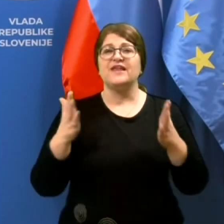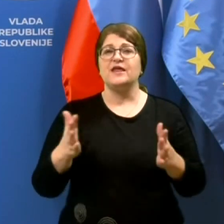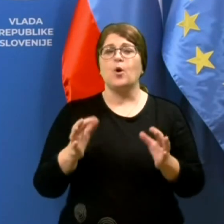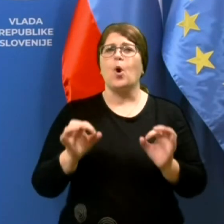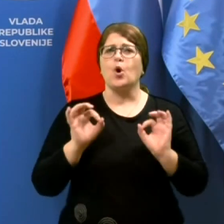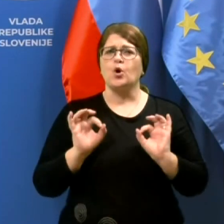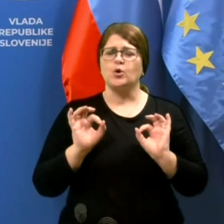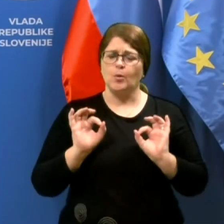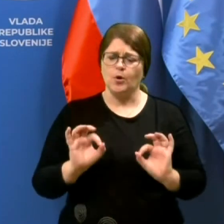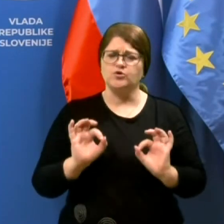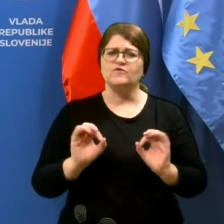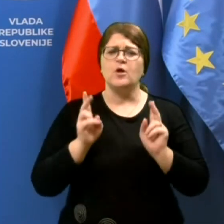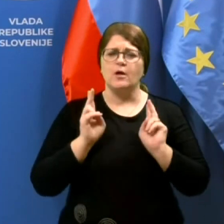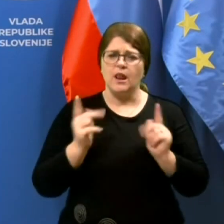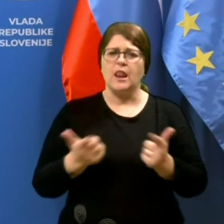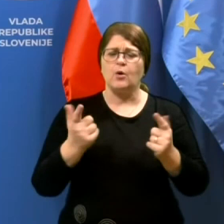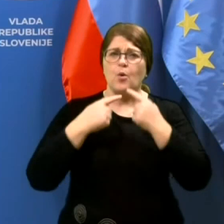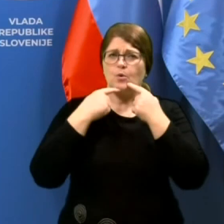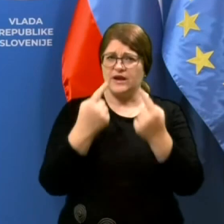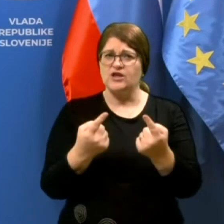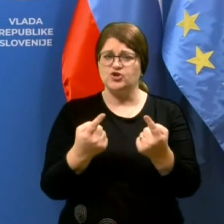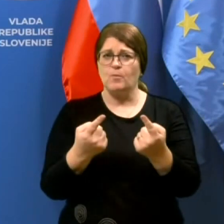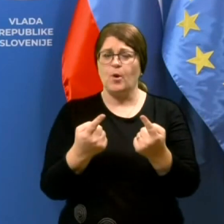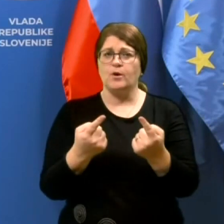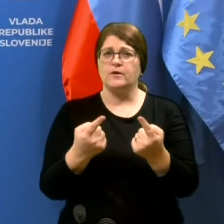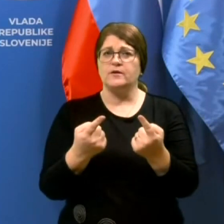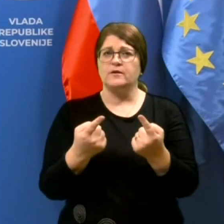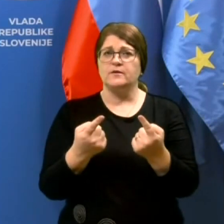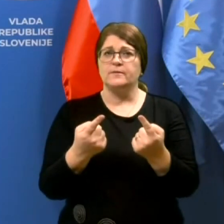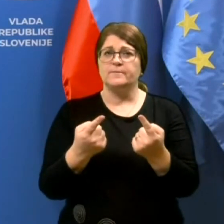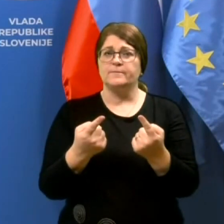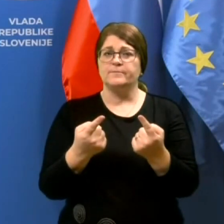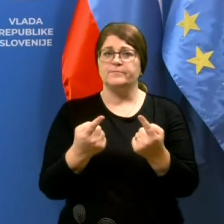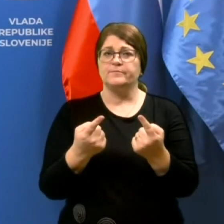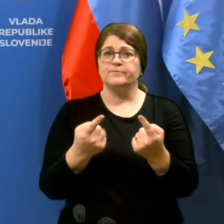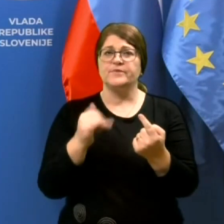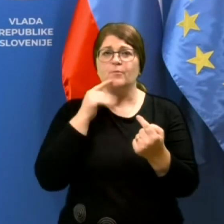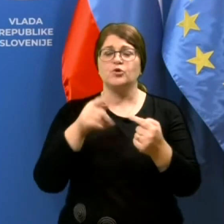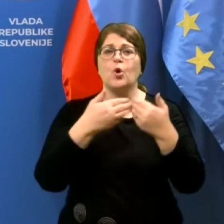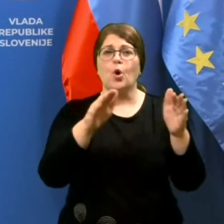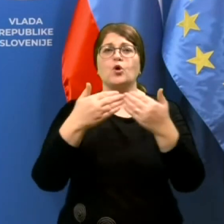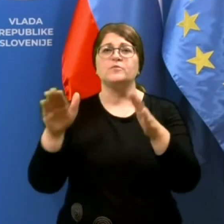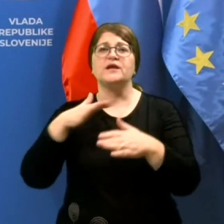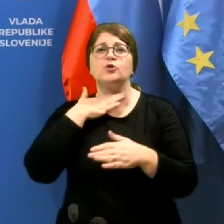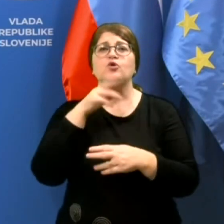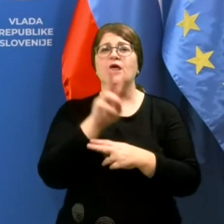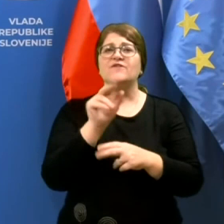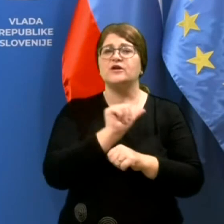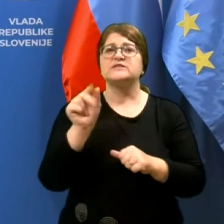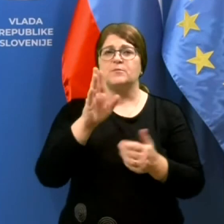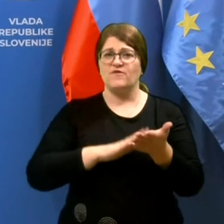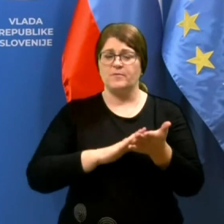upokojiti, tako da bojo zjutraj med peto in sedmo občinske meje izjemoma